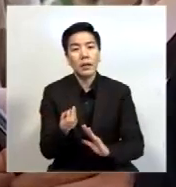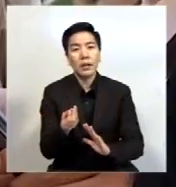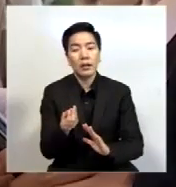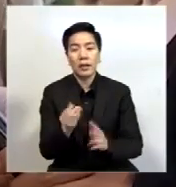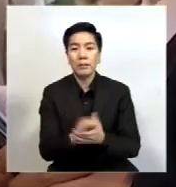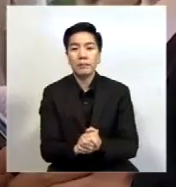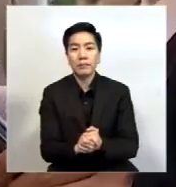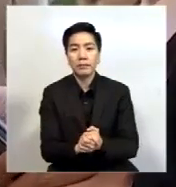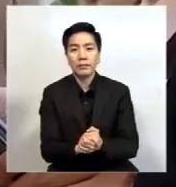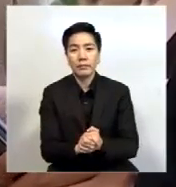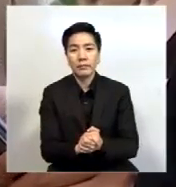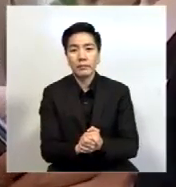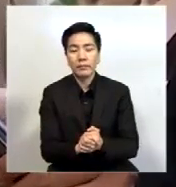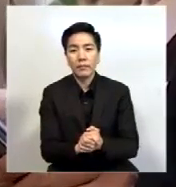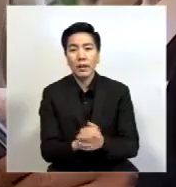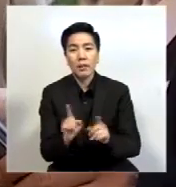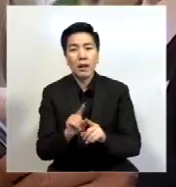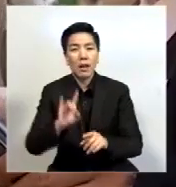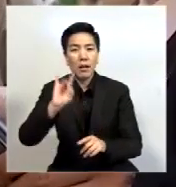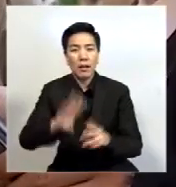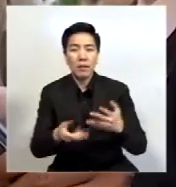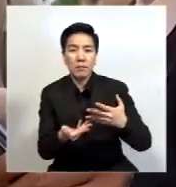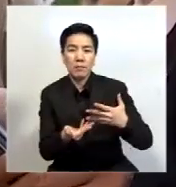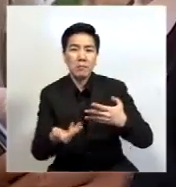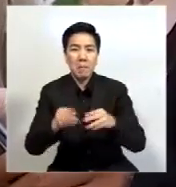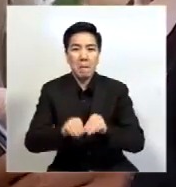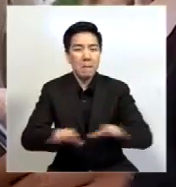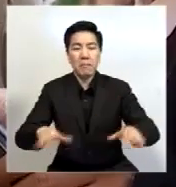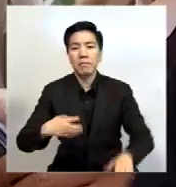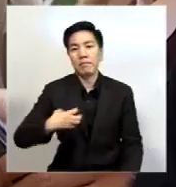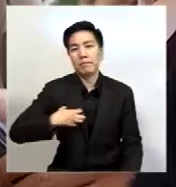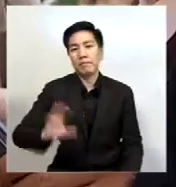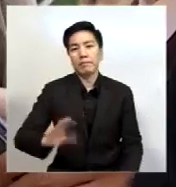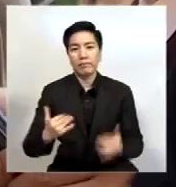ไม่ให้สถานการณ์มันไปสู่ขั้นที่ลุกลามนะ